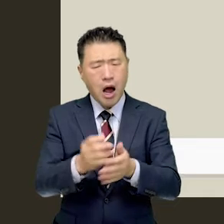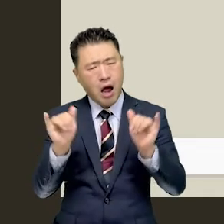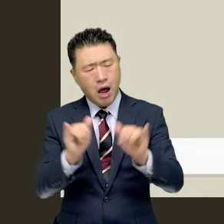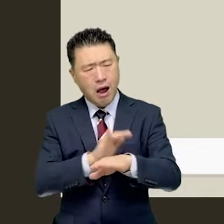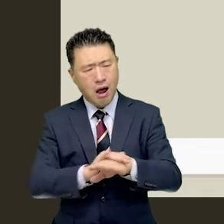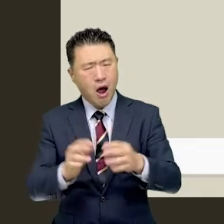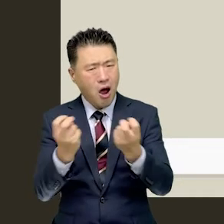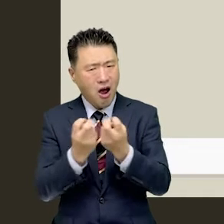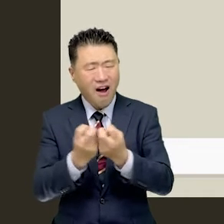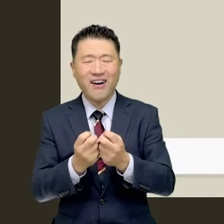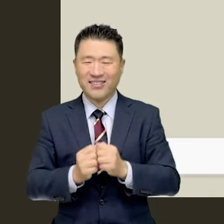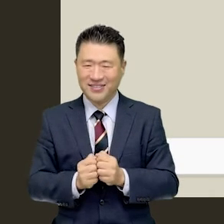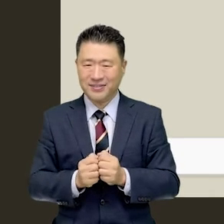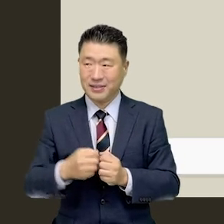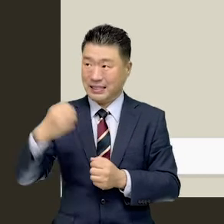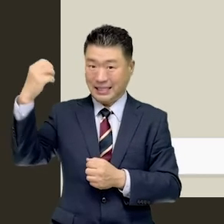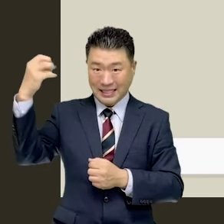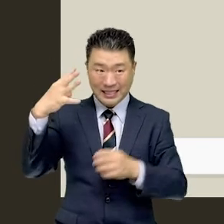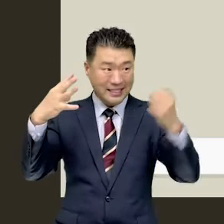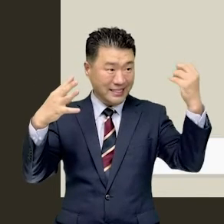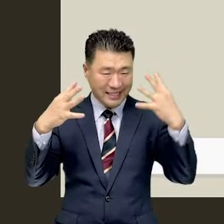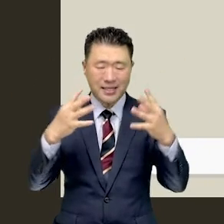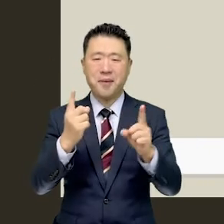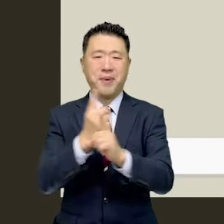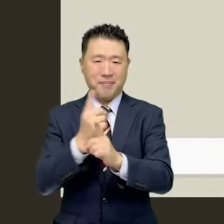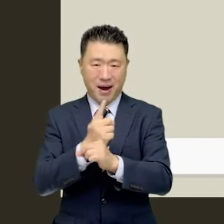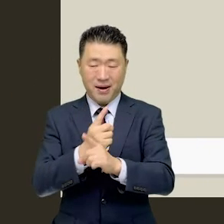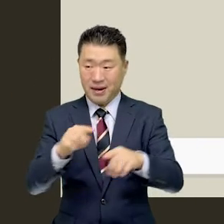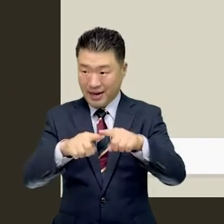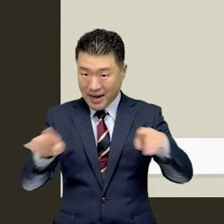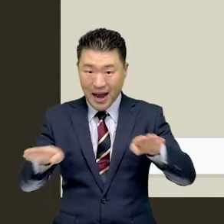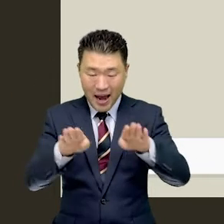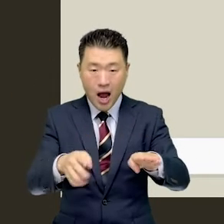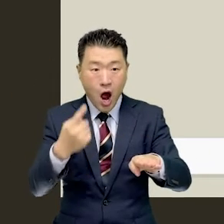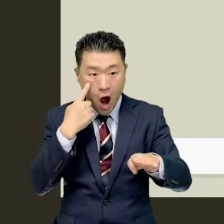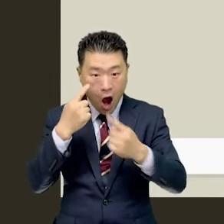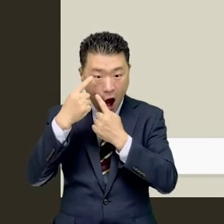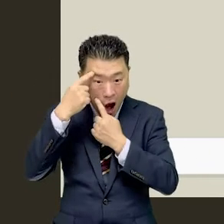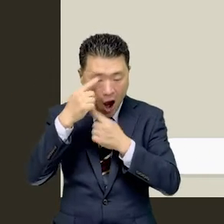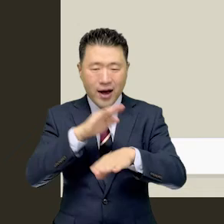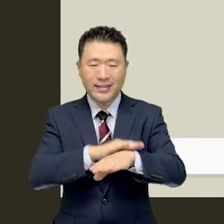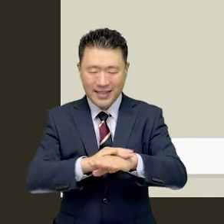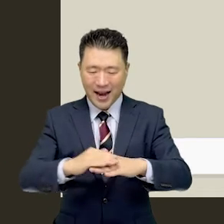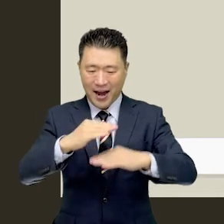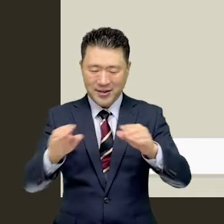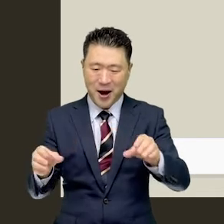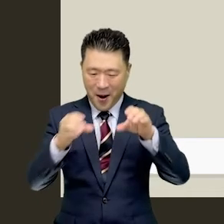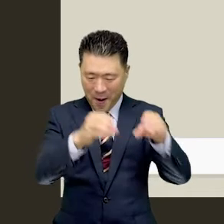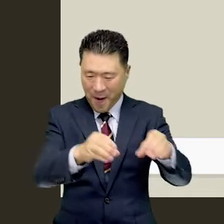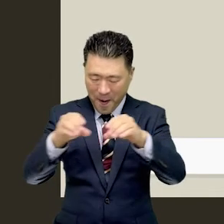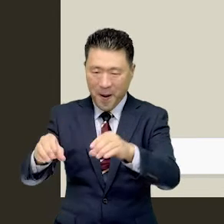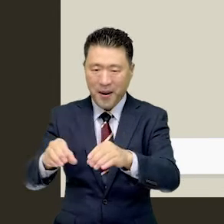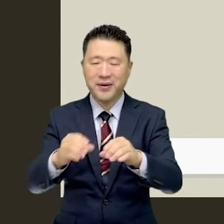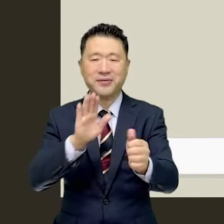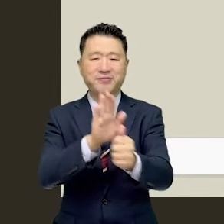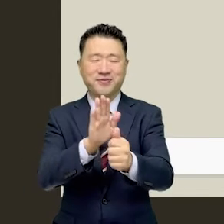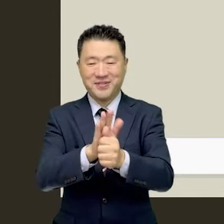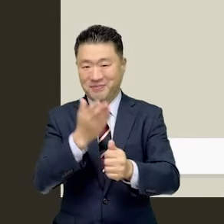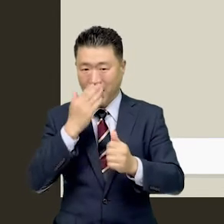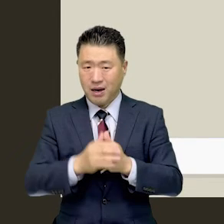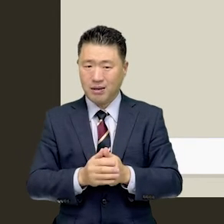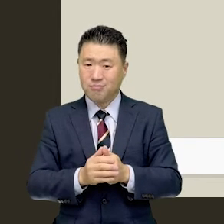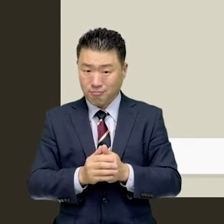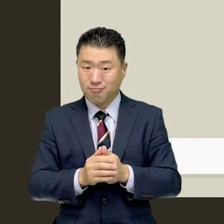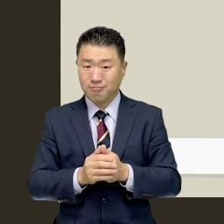예방하기 위해서는 조명을 개선하고 계단 발판에 눈에 잘 띄는 디딤코를 덧대어 줍니다.